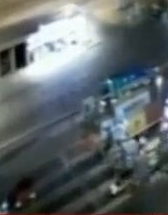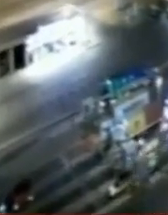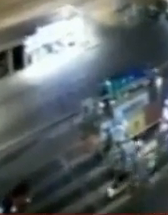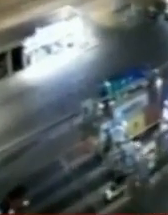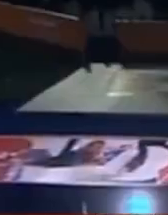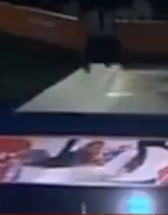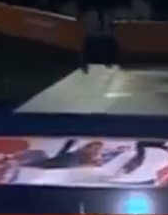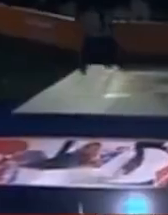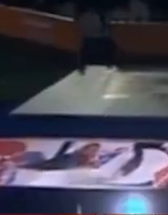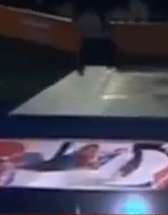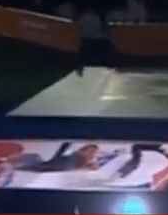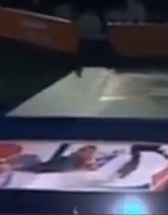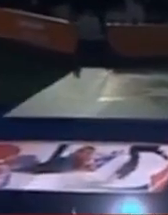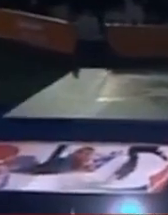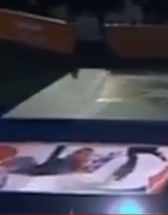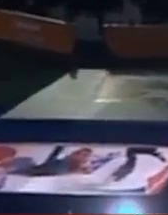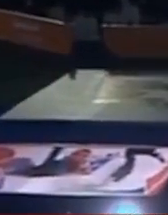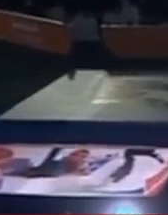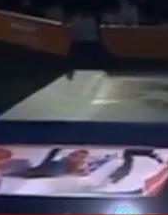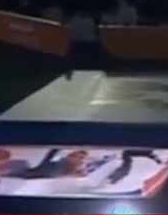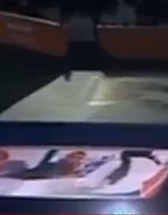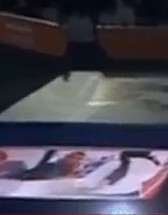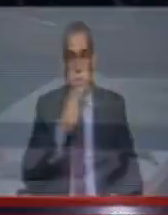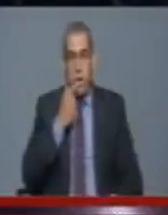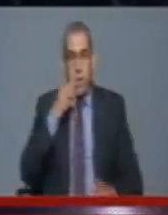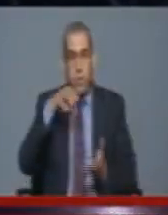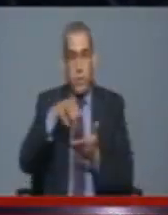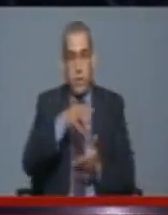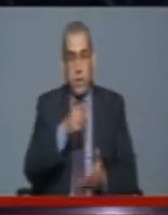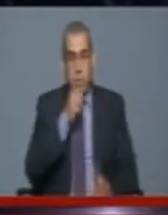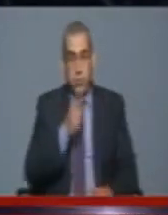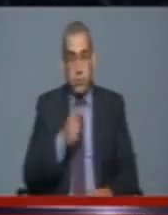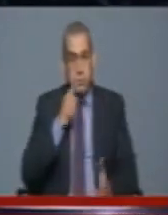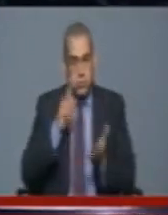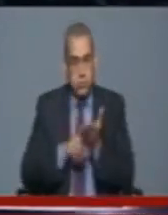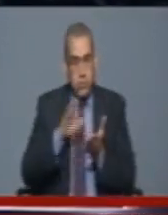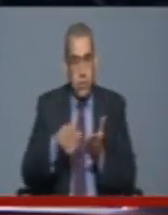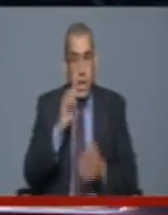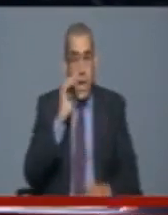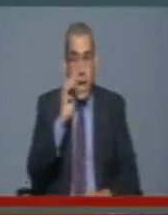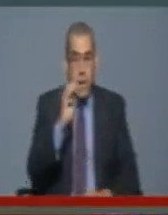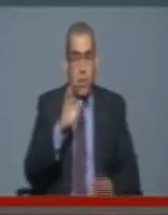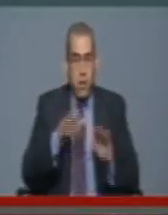قدر وجغرافيا وتاريخ بيثبتوا ان الاجابة دايما مصر